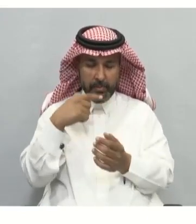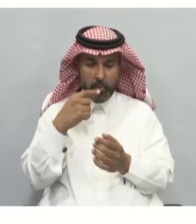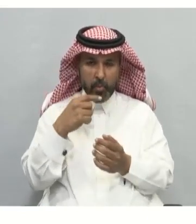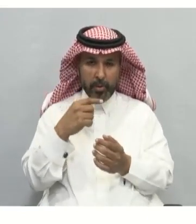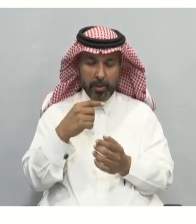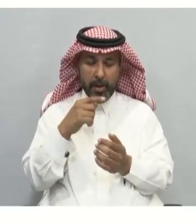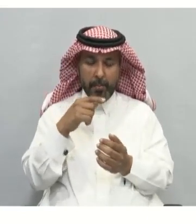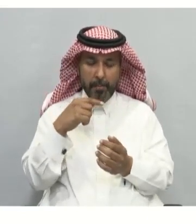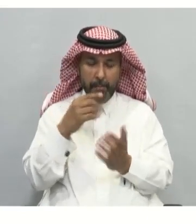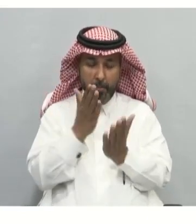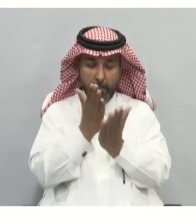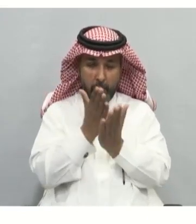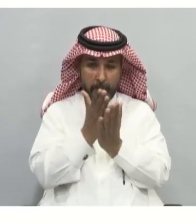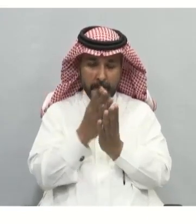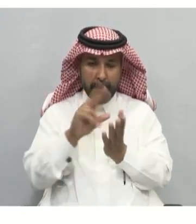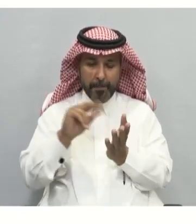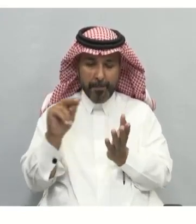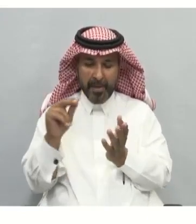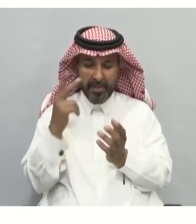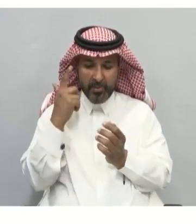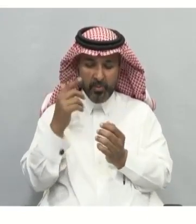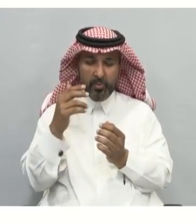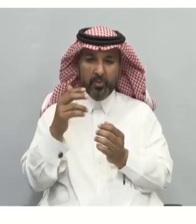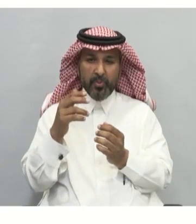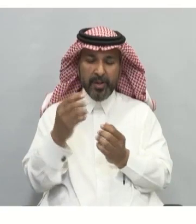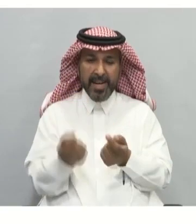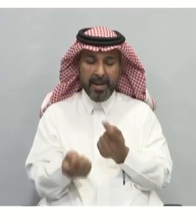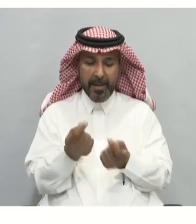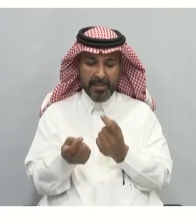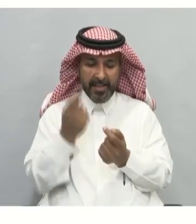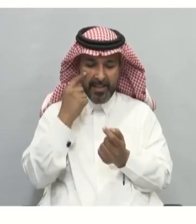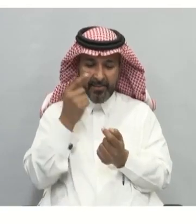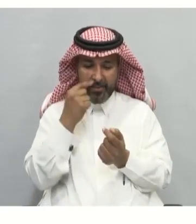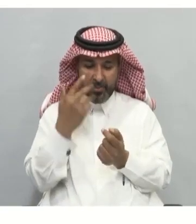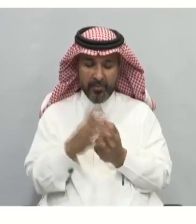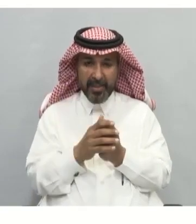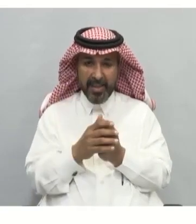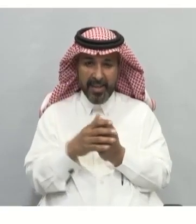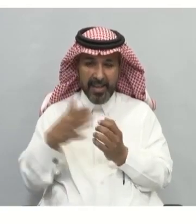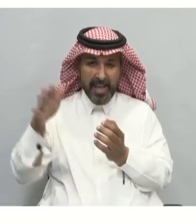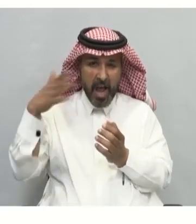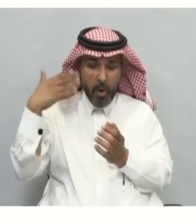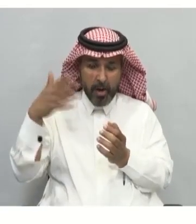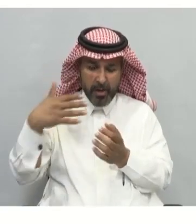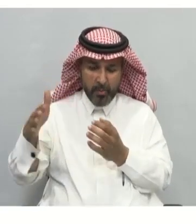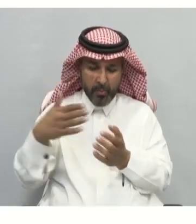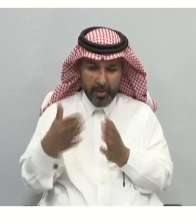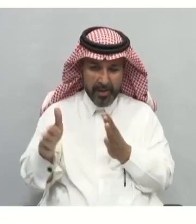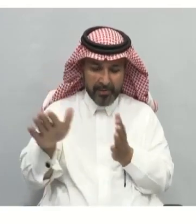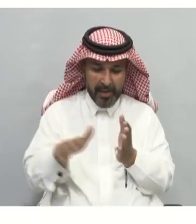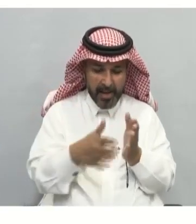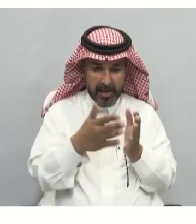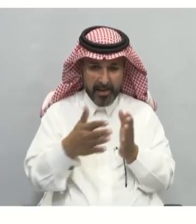خامه الزرع يفيء ورقه من حيث اتتها الريح تكفئ فاذا سكنت اعتدلت